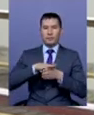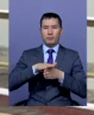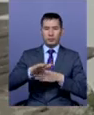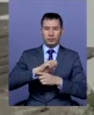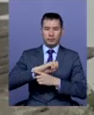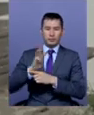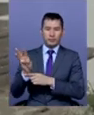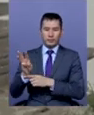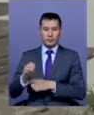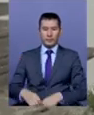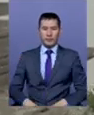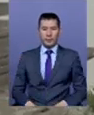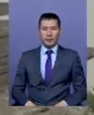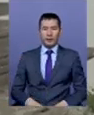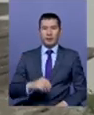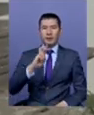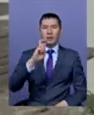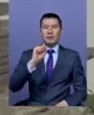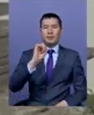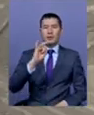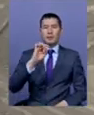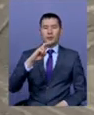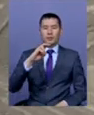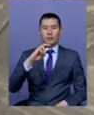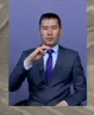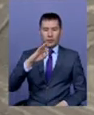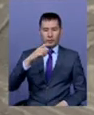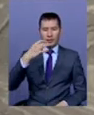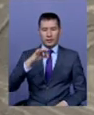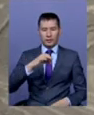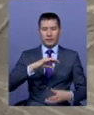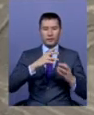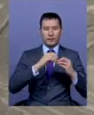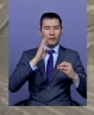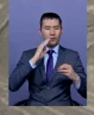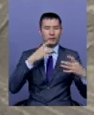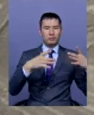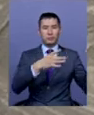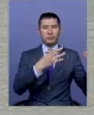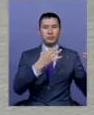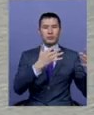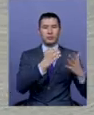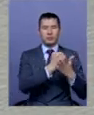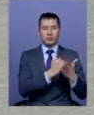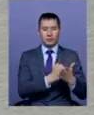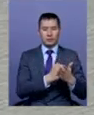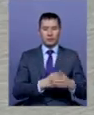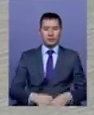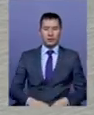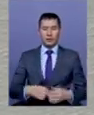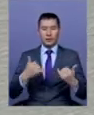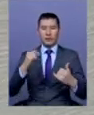отыр. Негізі Бартоғай су қоймасының сыйымдылығы 320 миллион текше метрді құрайды. Биыл Үлкен Алматы каналына су